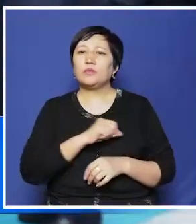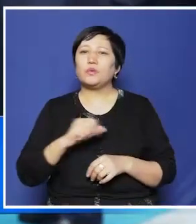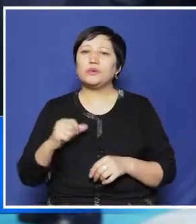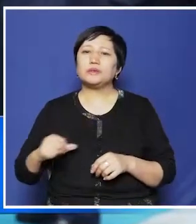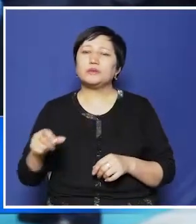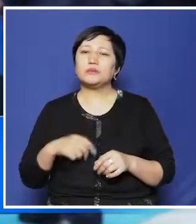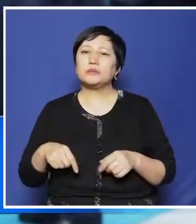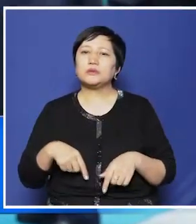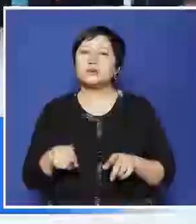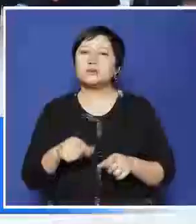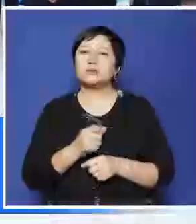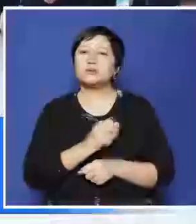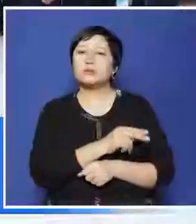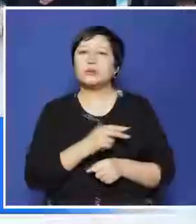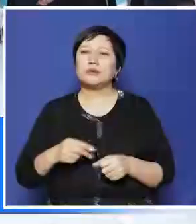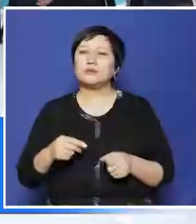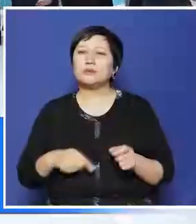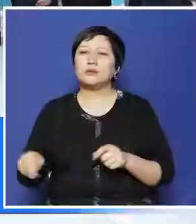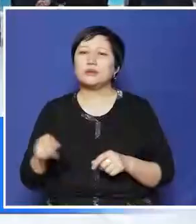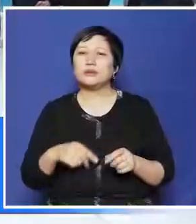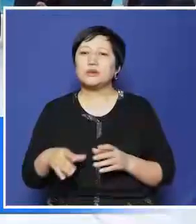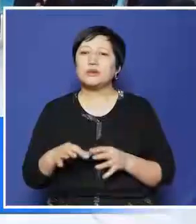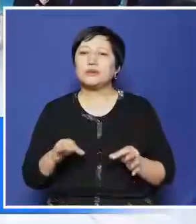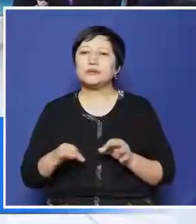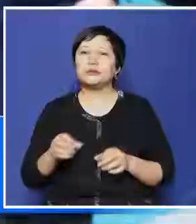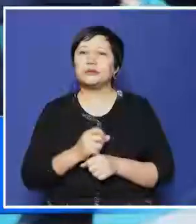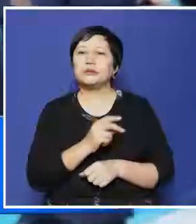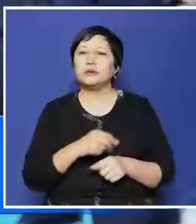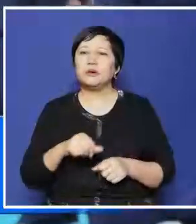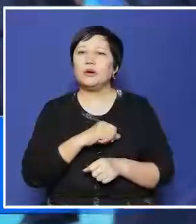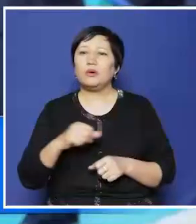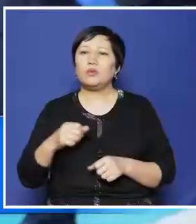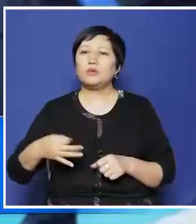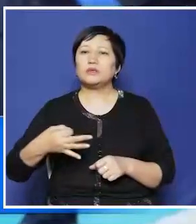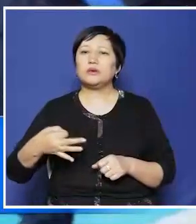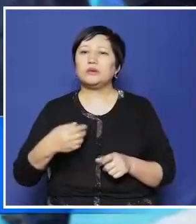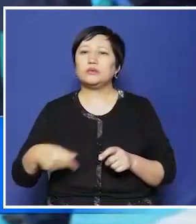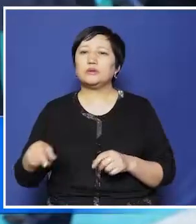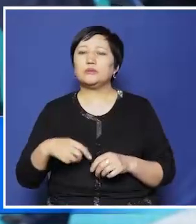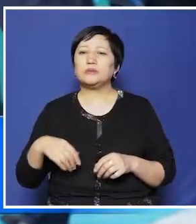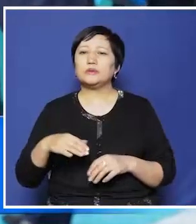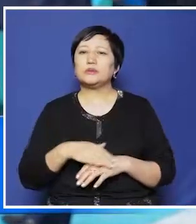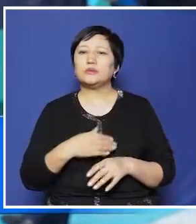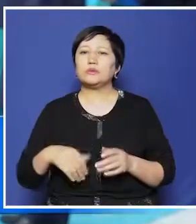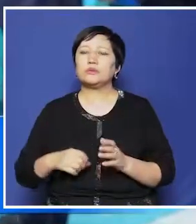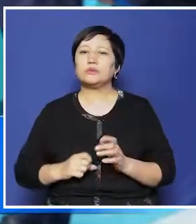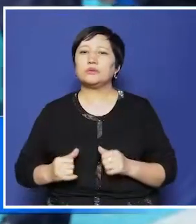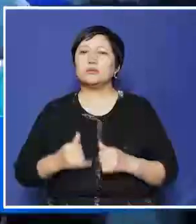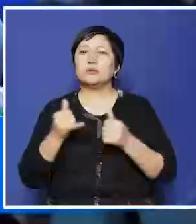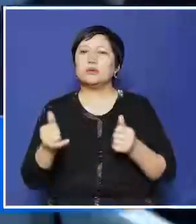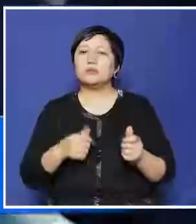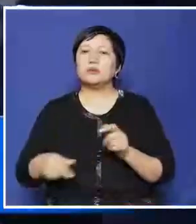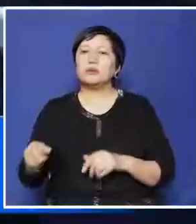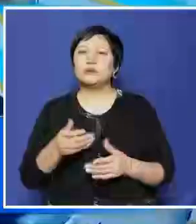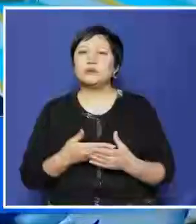өзімді осы жолда бағымды сынап көру. Егер өтіп кеткен жағдайда сол өз ауданымның көркеюіне, дамуына үлесімді қосу.